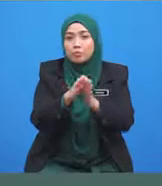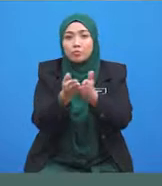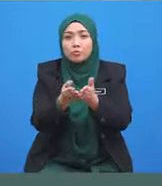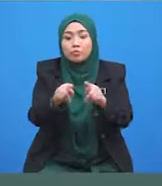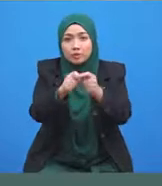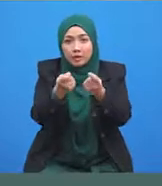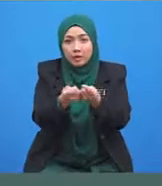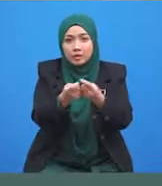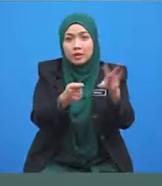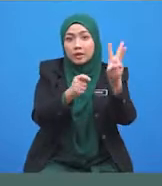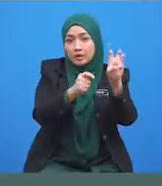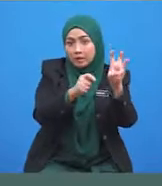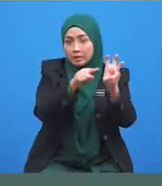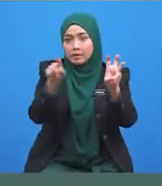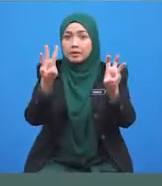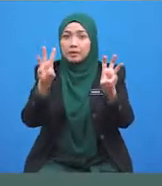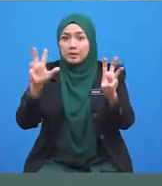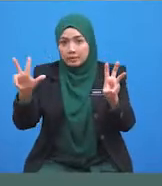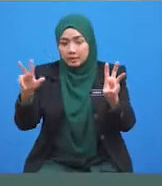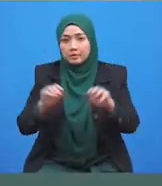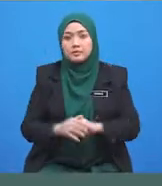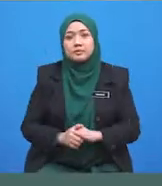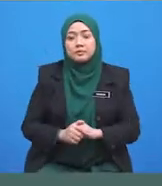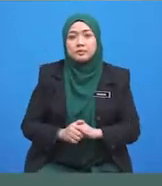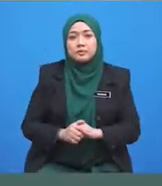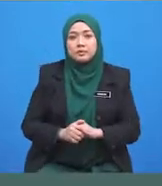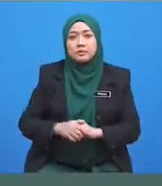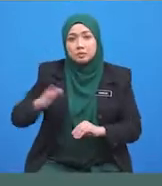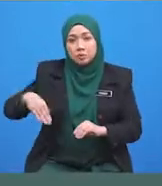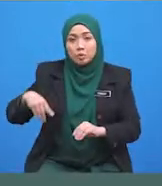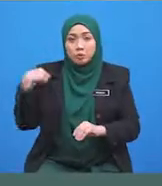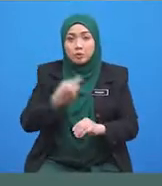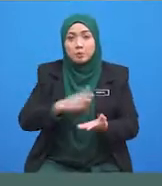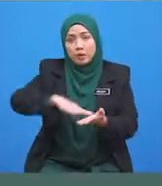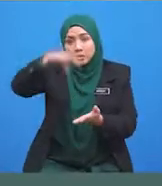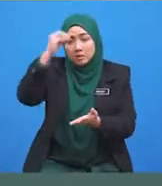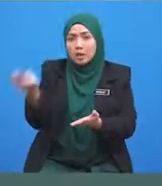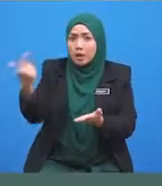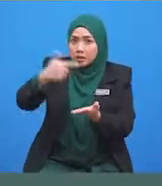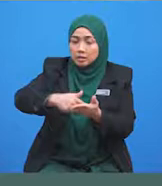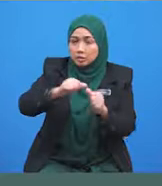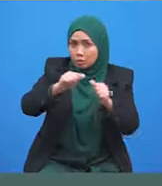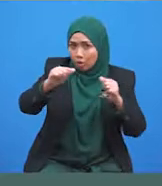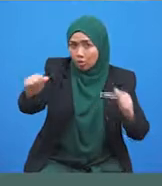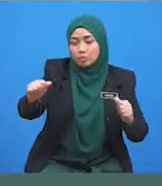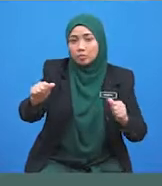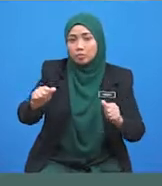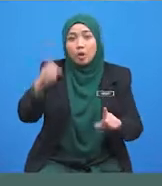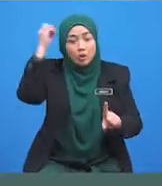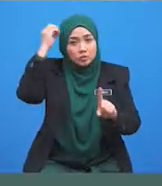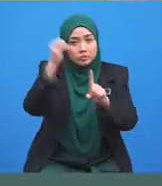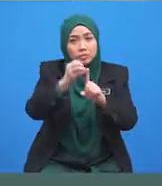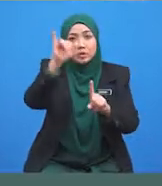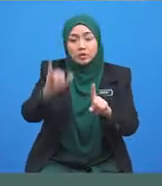60 sehingga 63. Sebelum kita melangkah dengan lebih jauh, murid-murid perlu tahu antara objektif yang